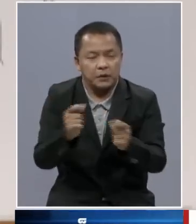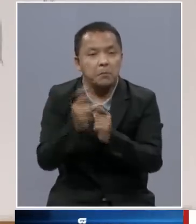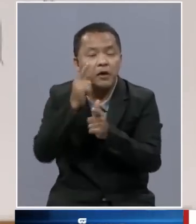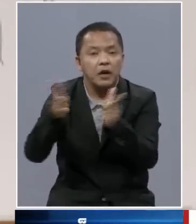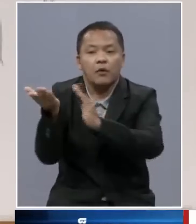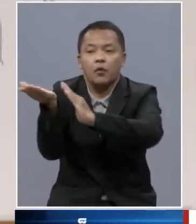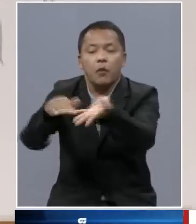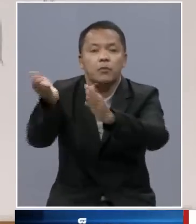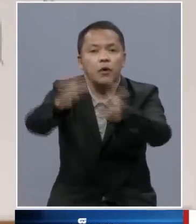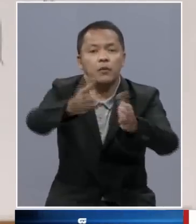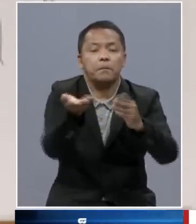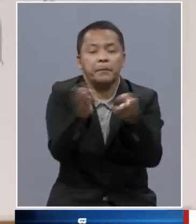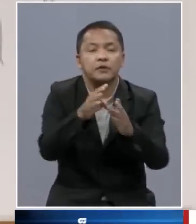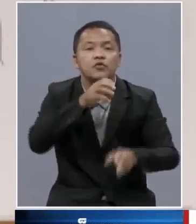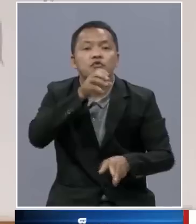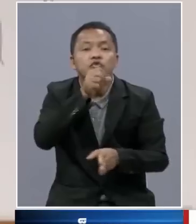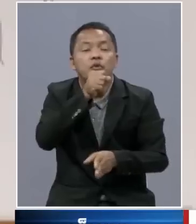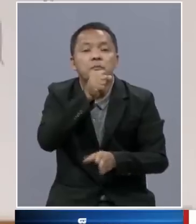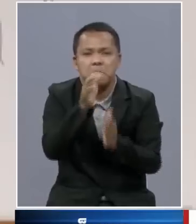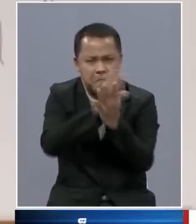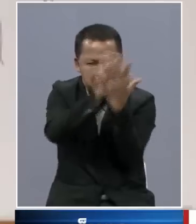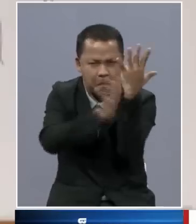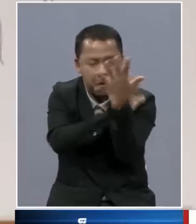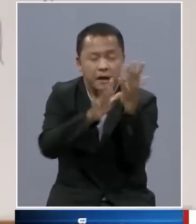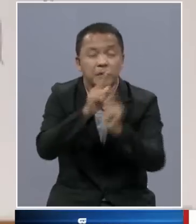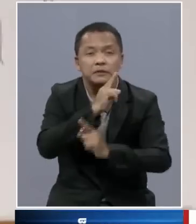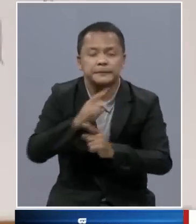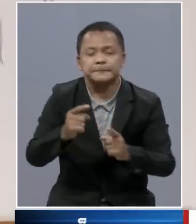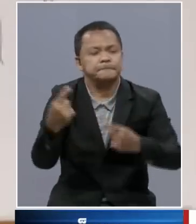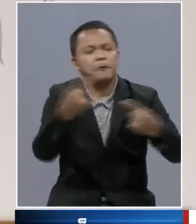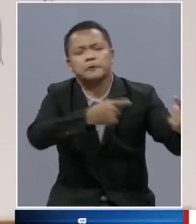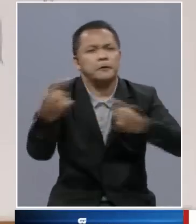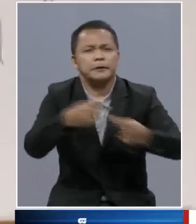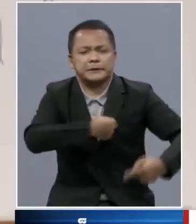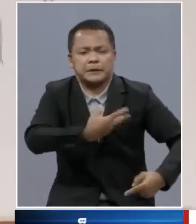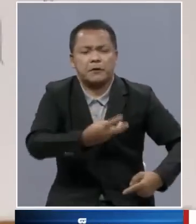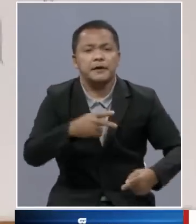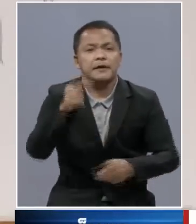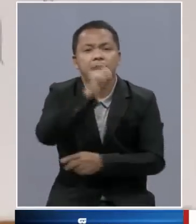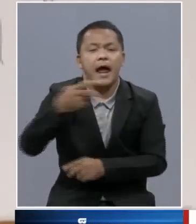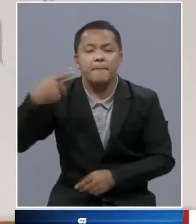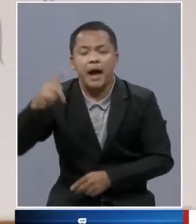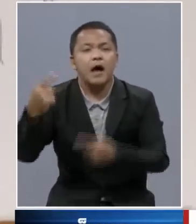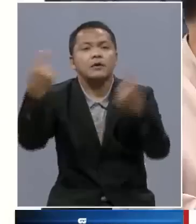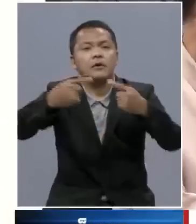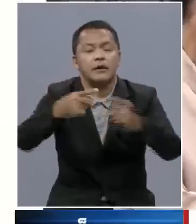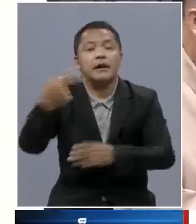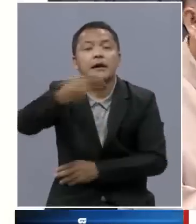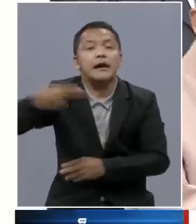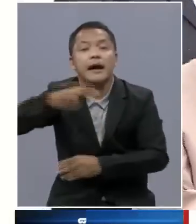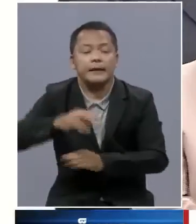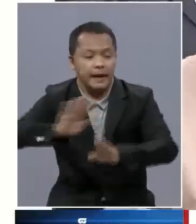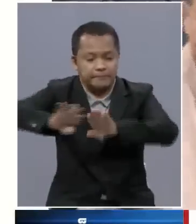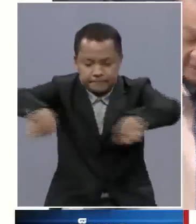ใหญ่ล้มกันระนาวบ้านส้มจะมาเอ็นอีกมากหากมัวแต่งอนกันไปมาน้ากับป้าทะเลาะกันแล้วให้หลานมาห้าม